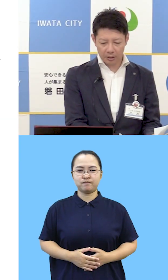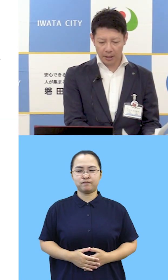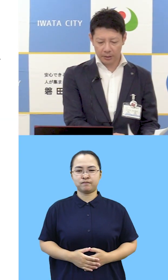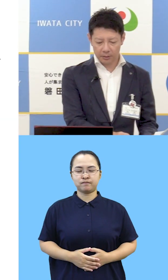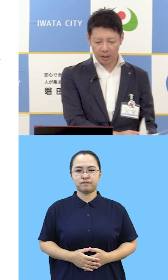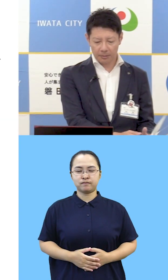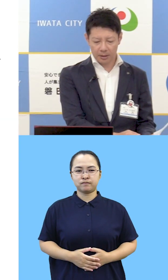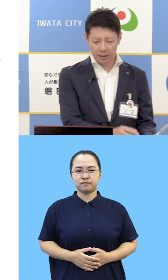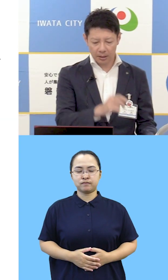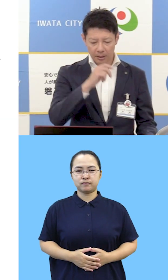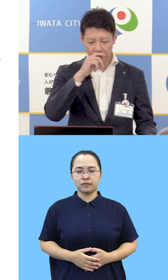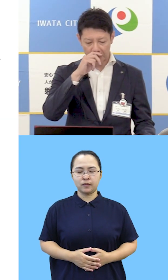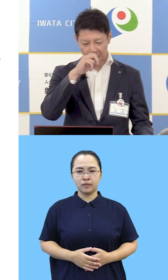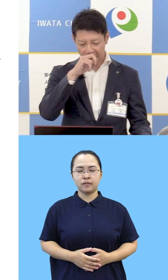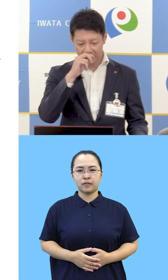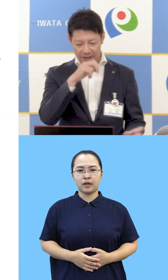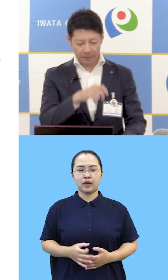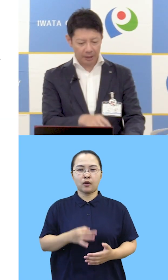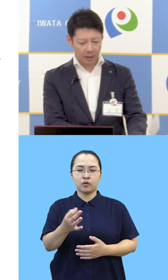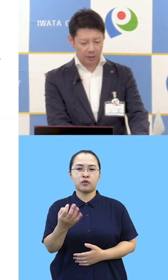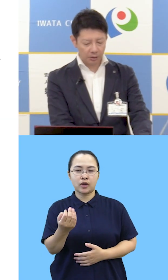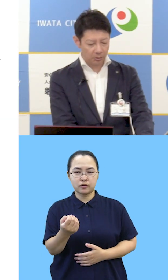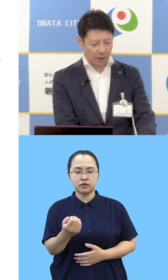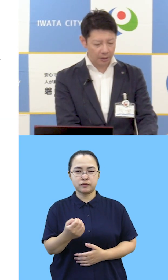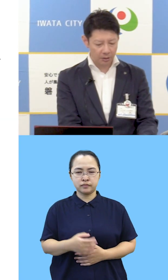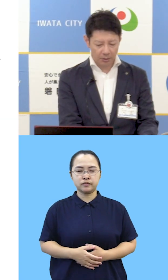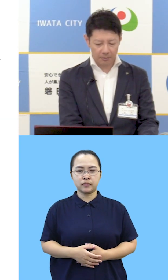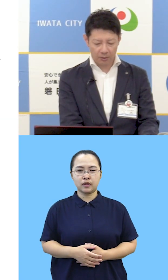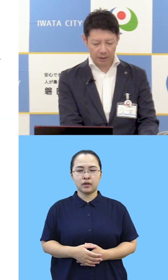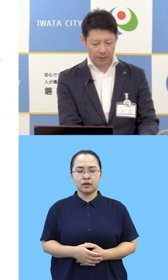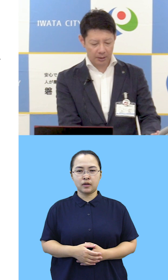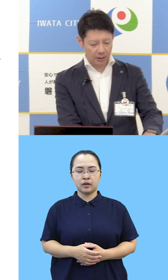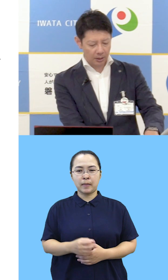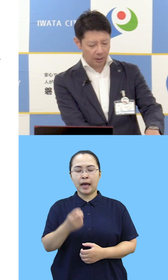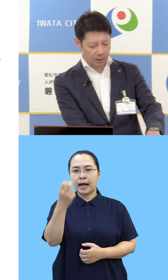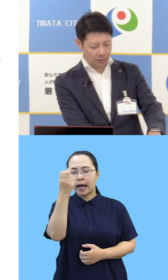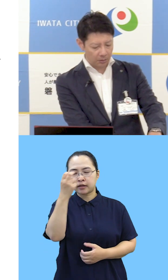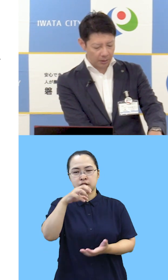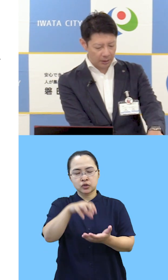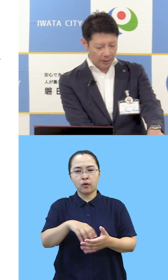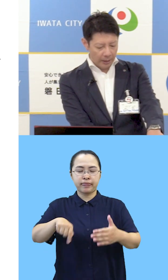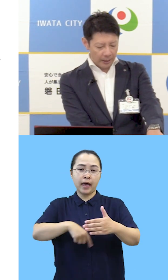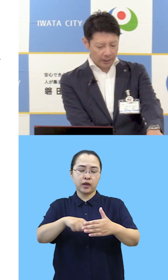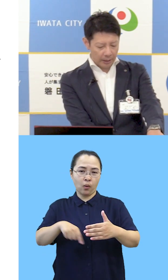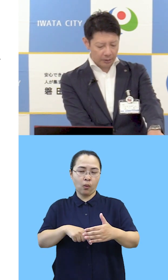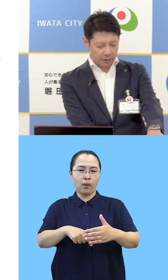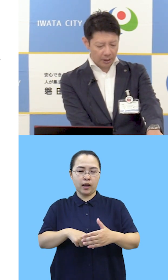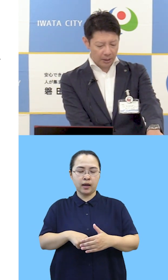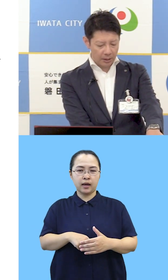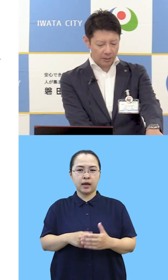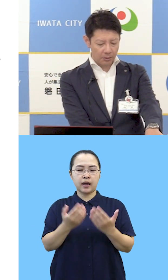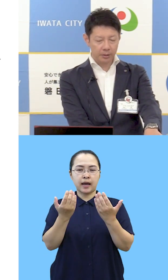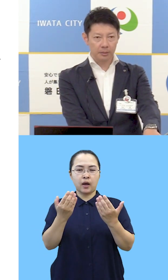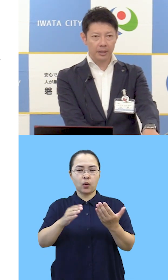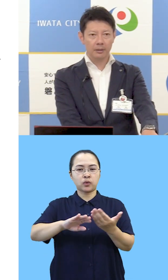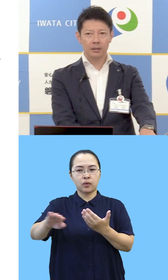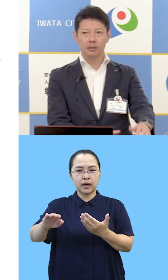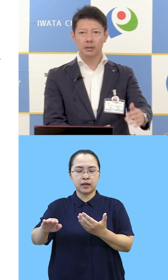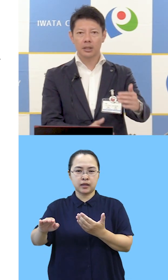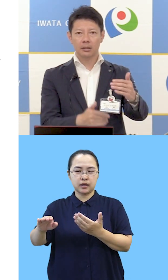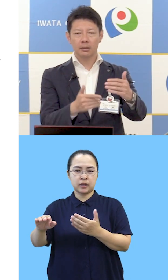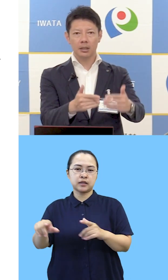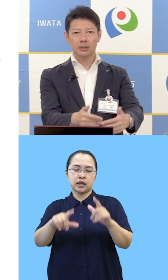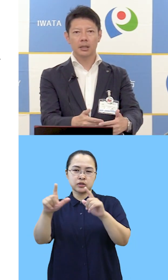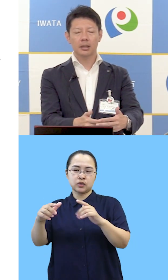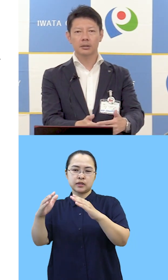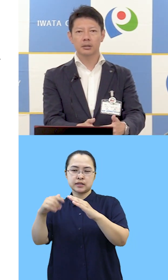購入額は87万2000円ということでありますが、まあ、検証内容は今お話しさせていただいた通り、学級以外で過ごす、まあ、いわゆる